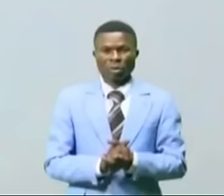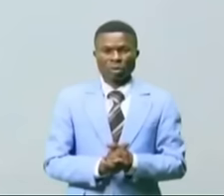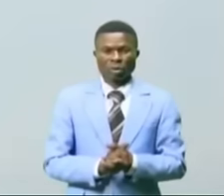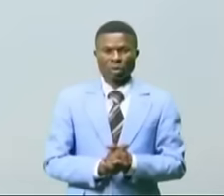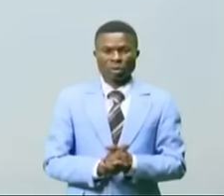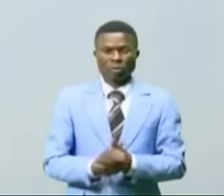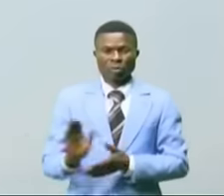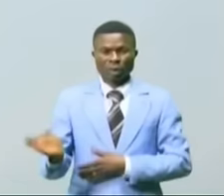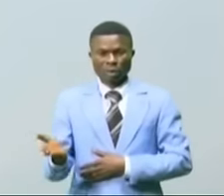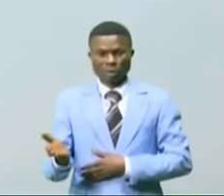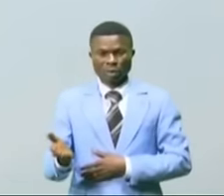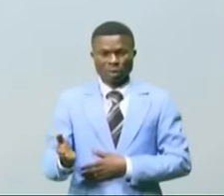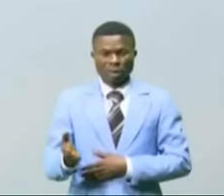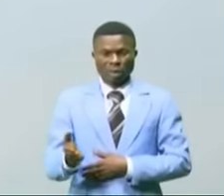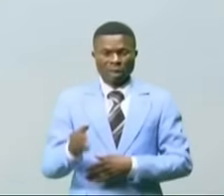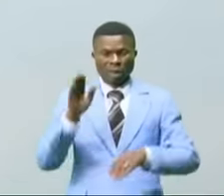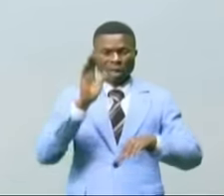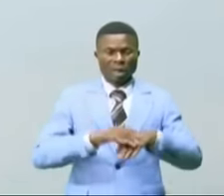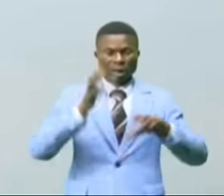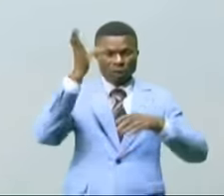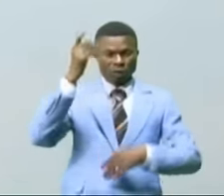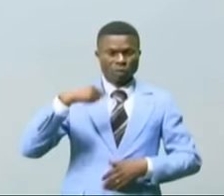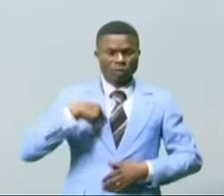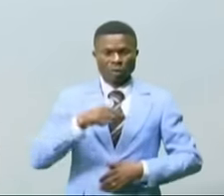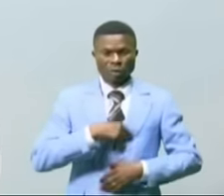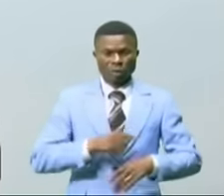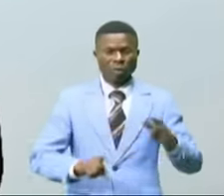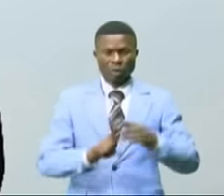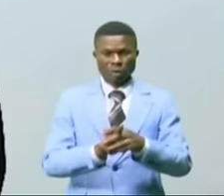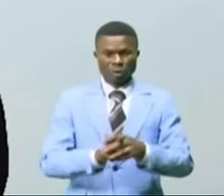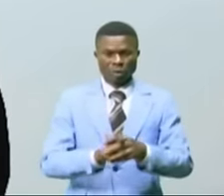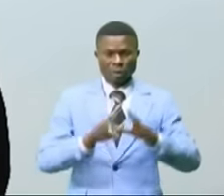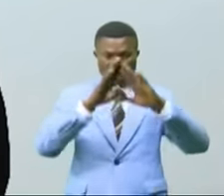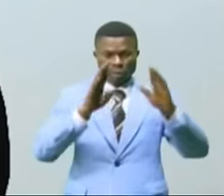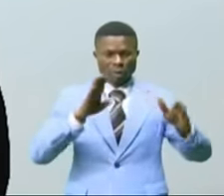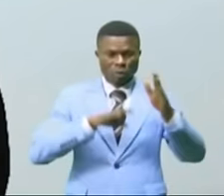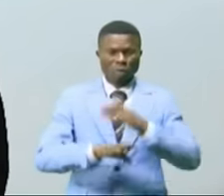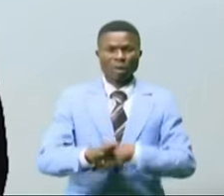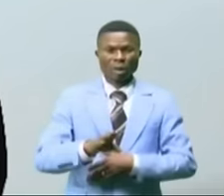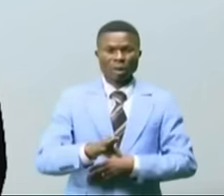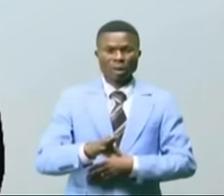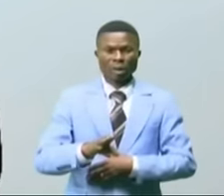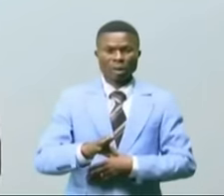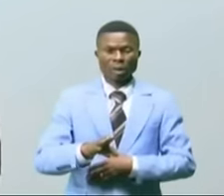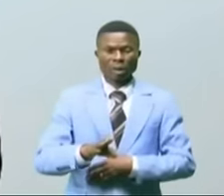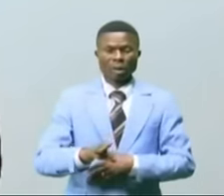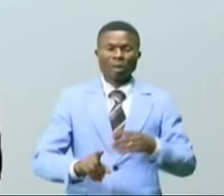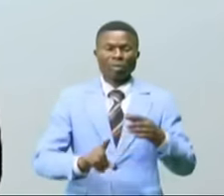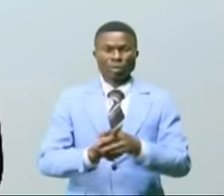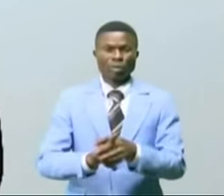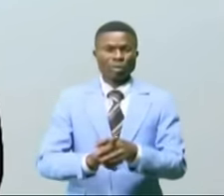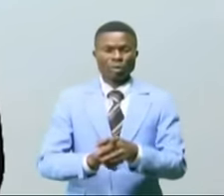ont envahi mon village et se sont retrouvés dans notre maison, étant armés.